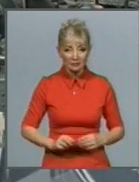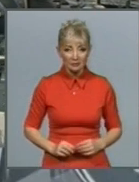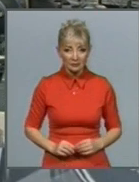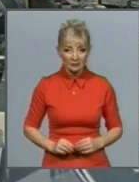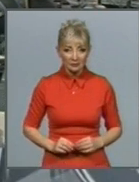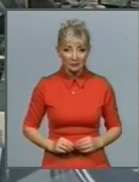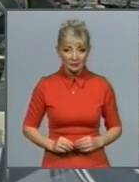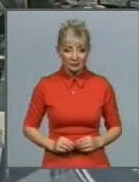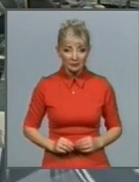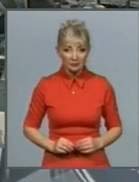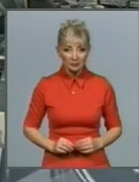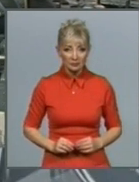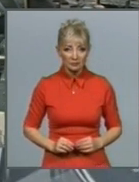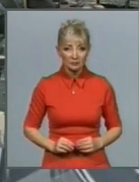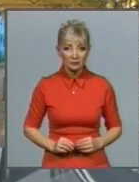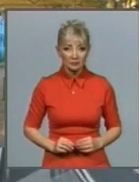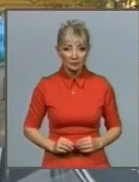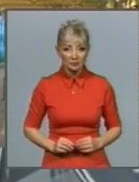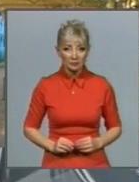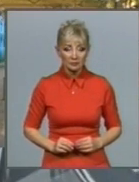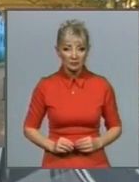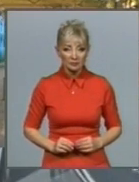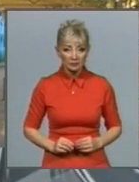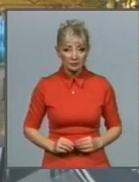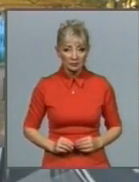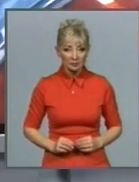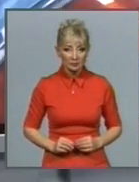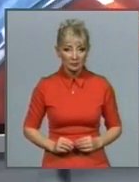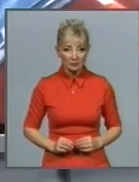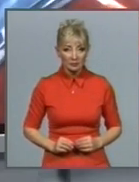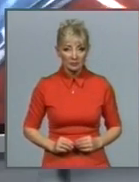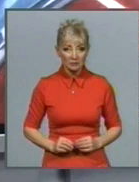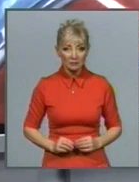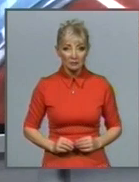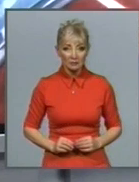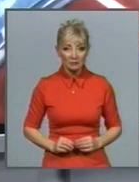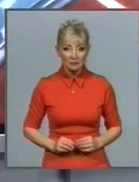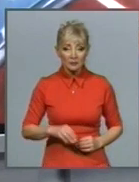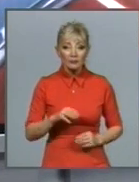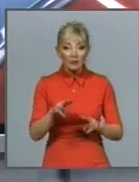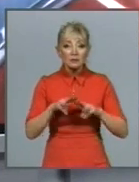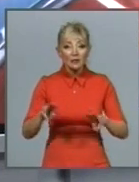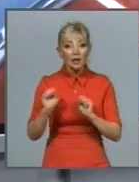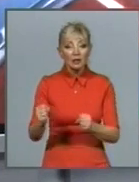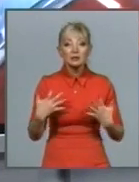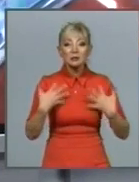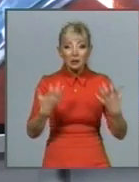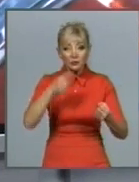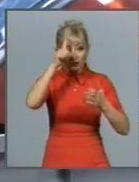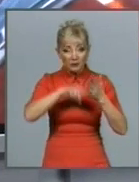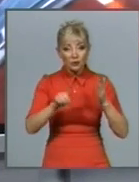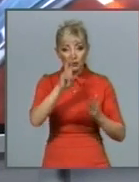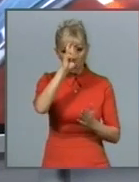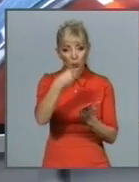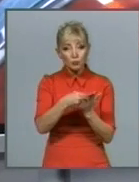Марія Соловйова та Євген Клочко, Харківські Ізвістія. У Мінохорони здоров'я сподіваються, що у